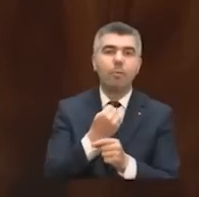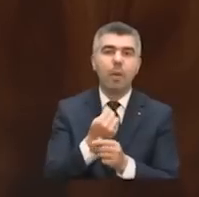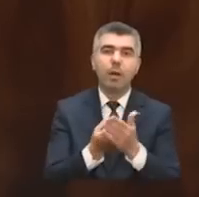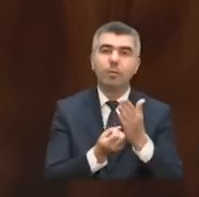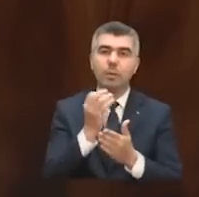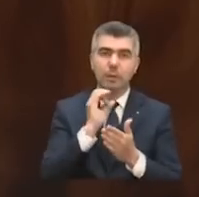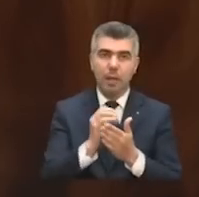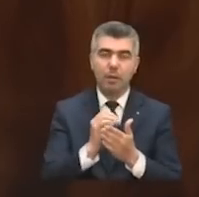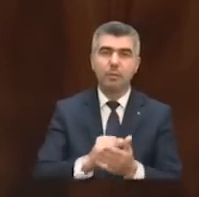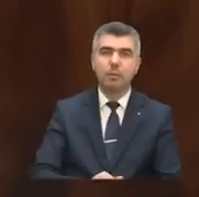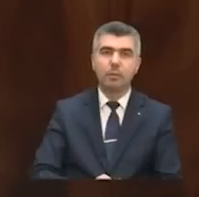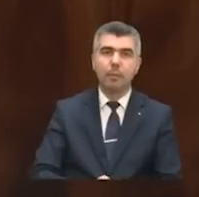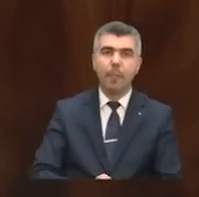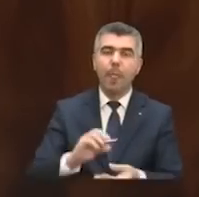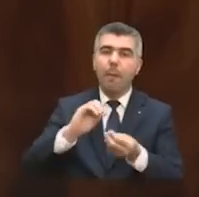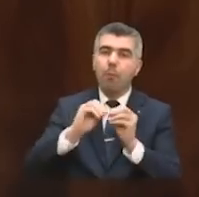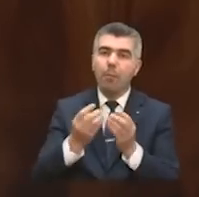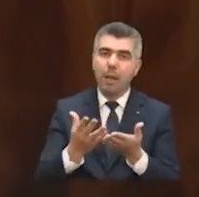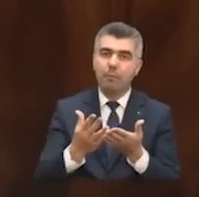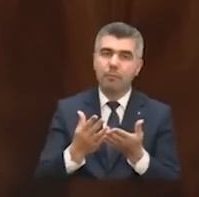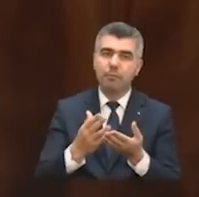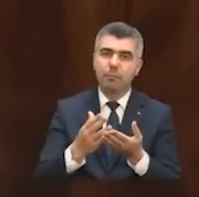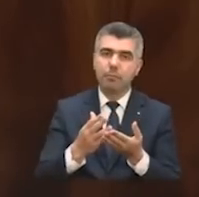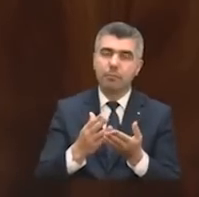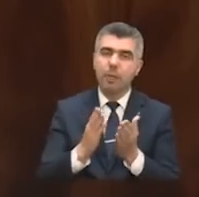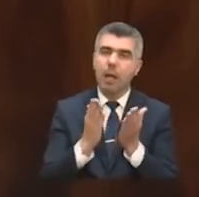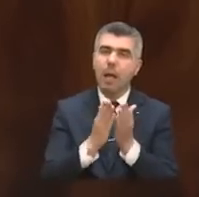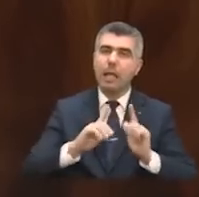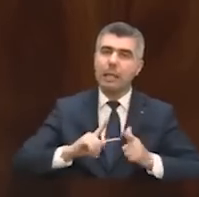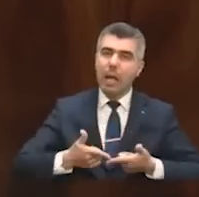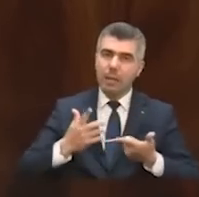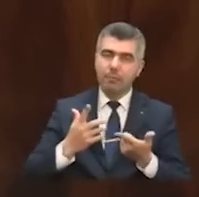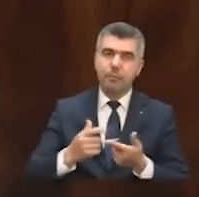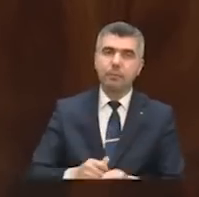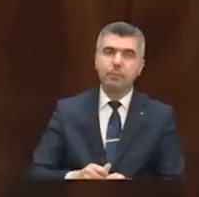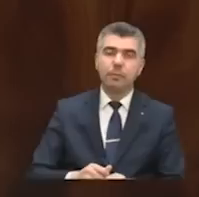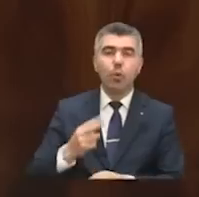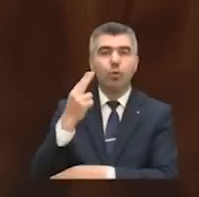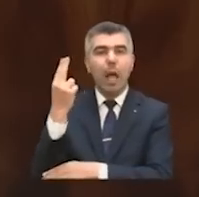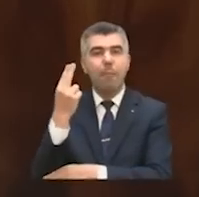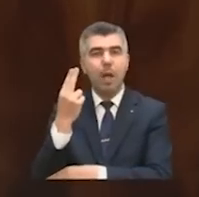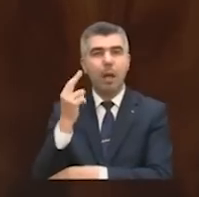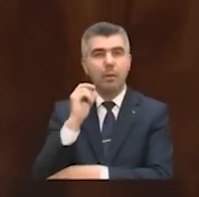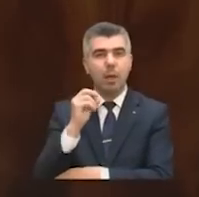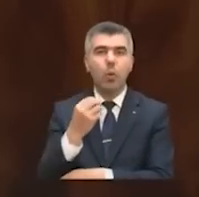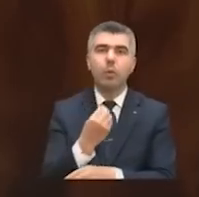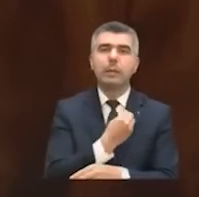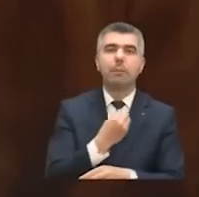باشرنا اشكاليه ديال التعليم، وباشرنا الاشكاليه ديال التعليم العالي والاشكاليه ديال